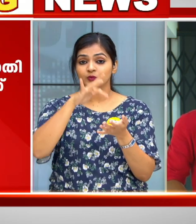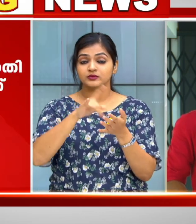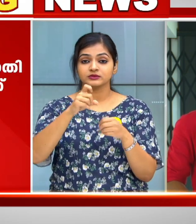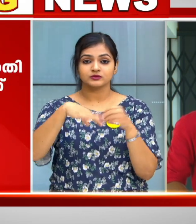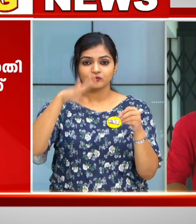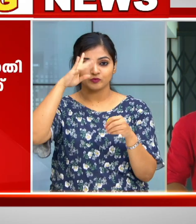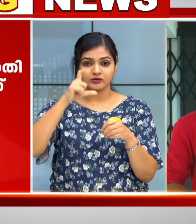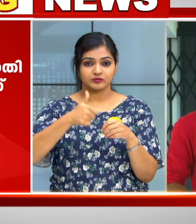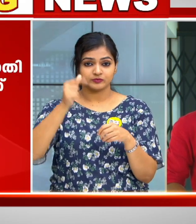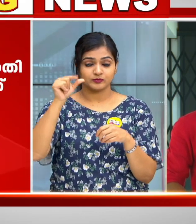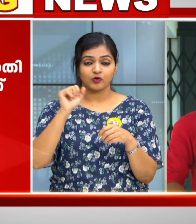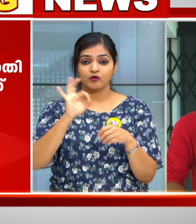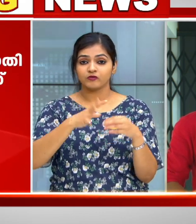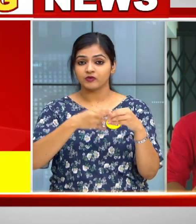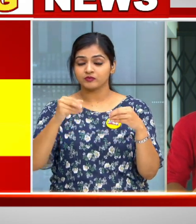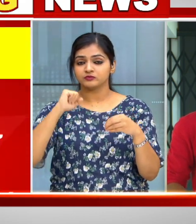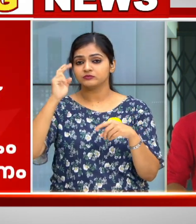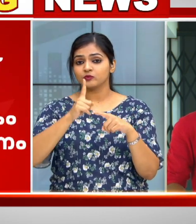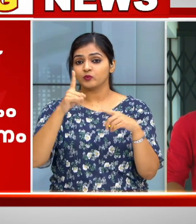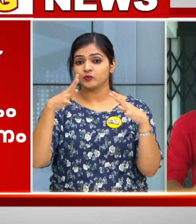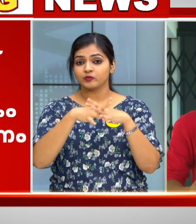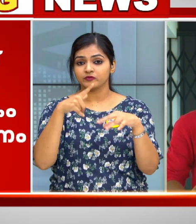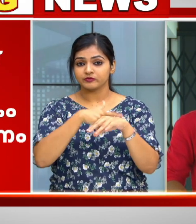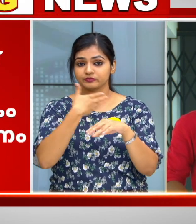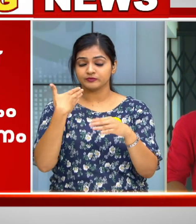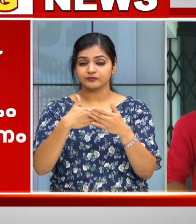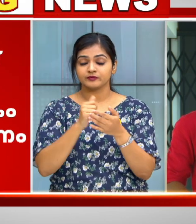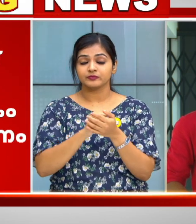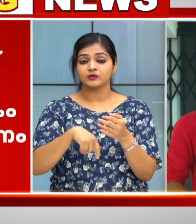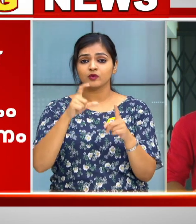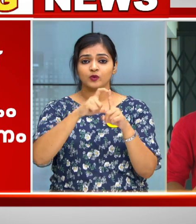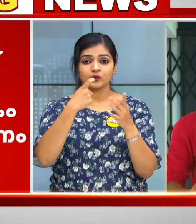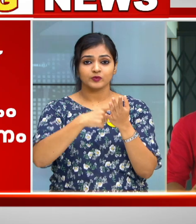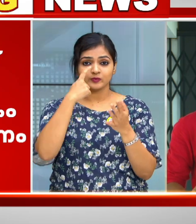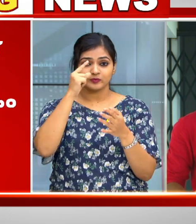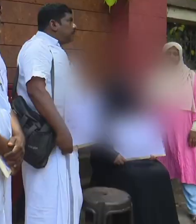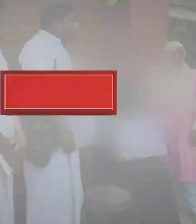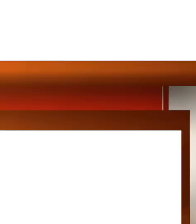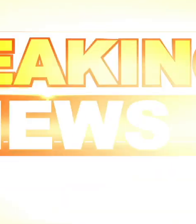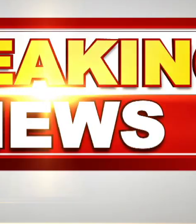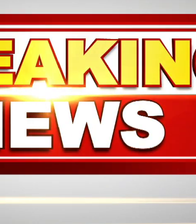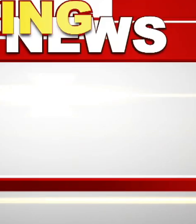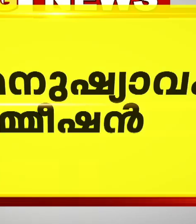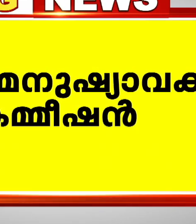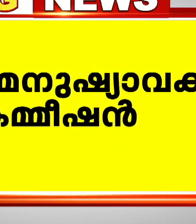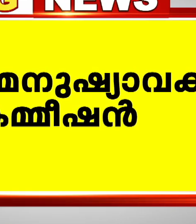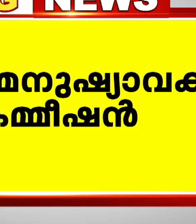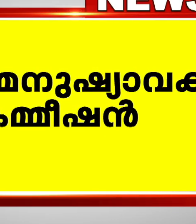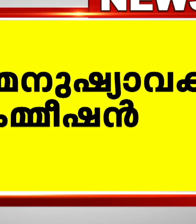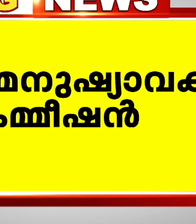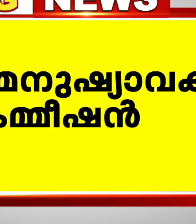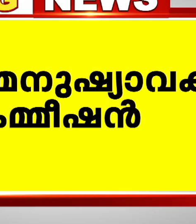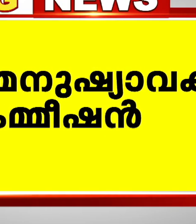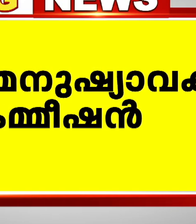ഒരാഴ്ചയായി സമരം ചെയ്യുന്നത്. ഈ സമരത്തിലെ പ്രധാനപ്പെട്ട ആവശ്യം ഡോക്ടർ പ്രീതിക്കെതിരായ അന്വേഷണ റിപ്പോർട്ടിന്റെ പകർപ്പ് നൽകണമെന്നാണ്. പക്ഷേ ഈ